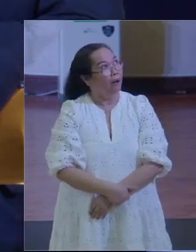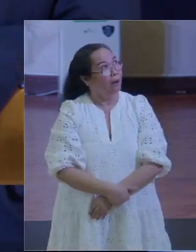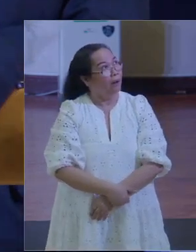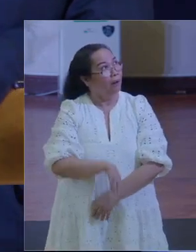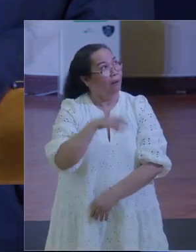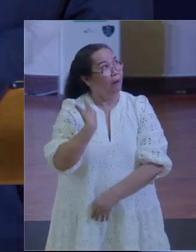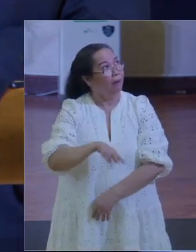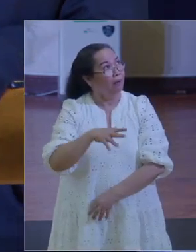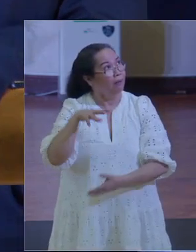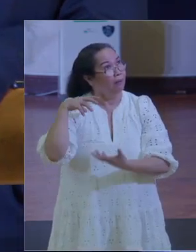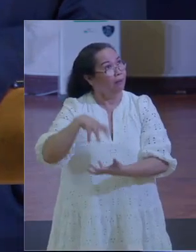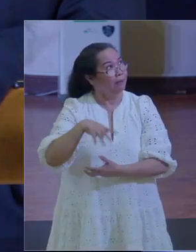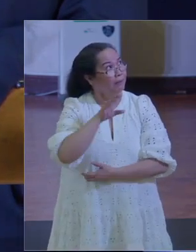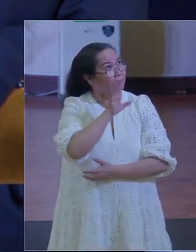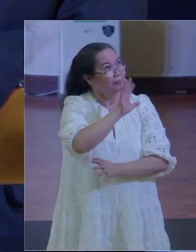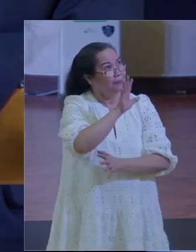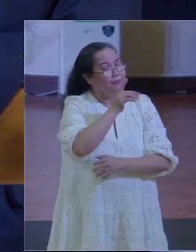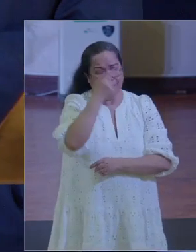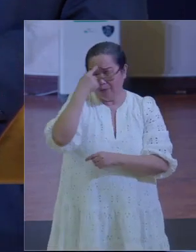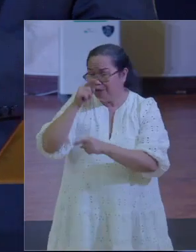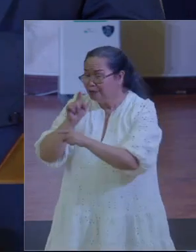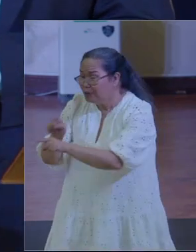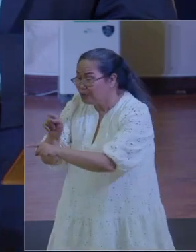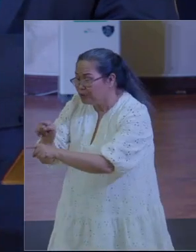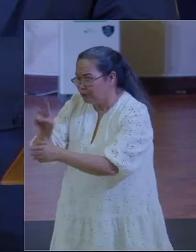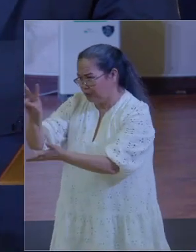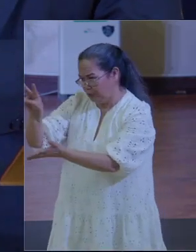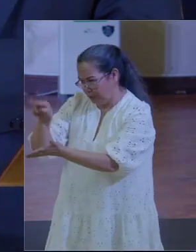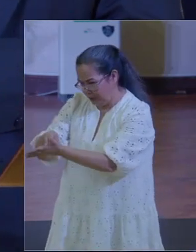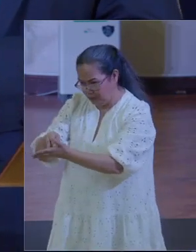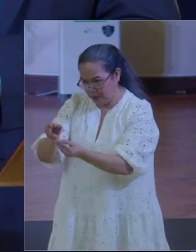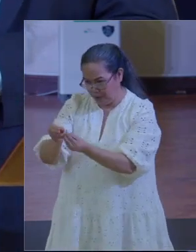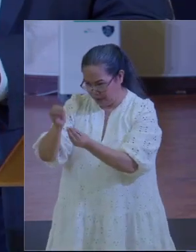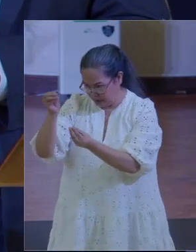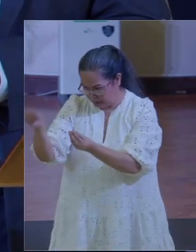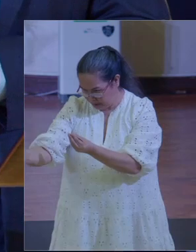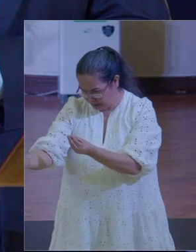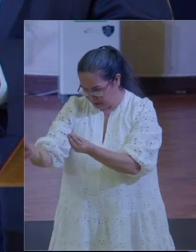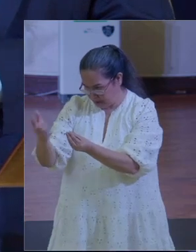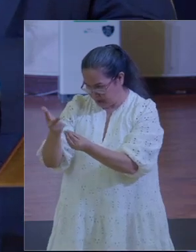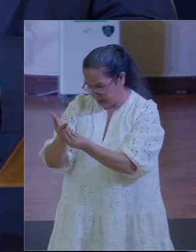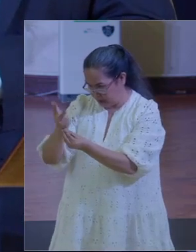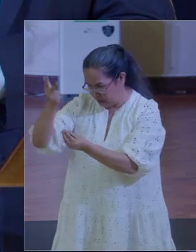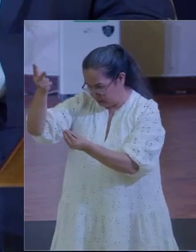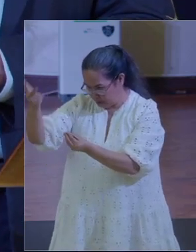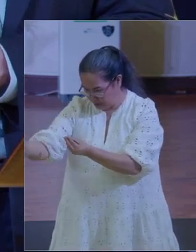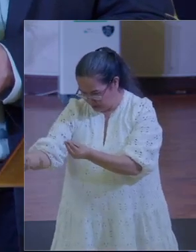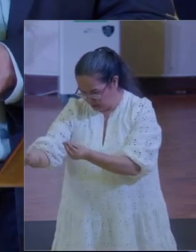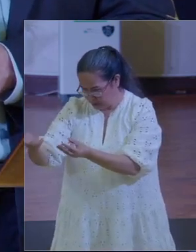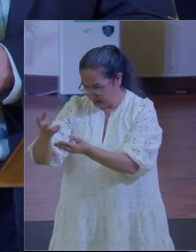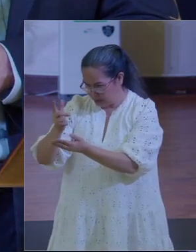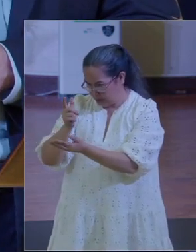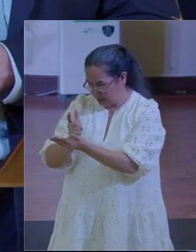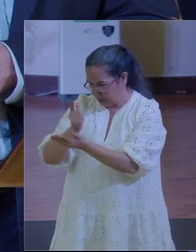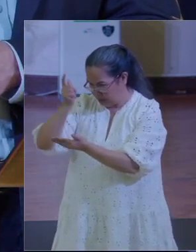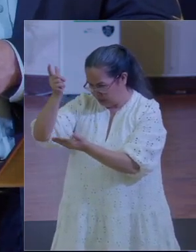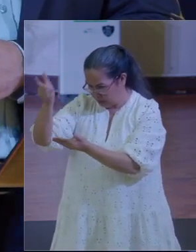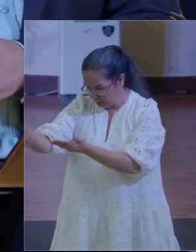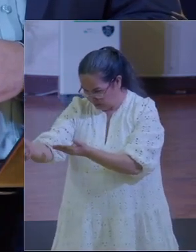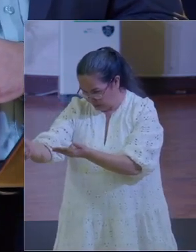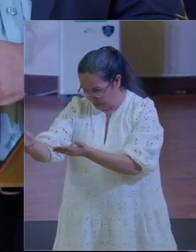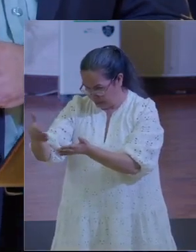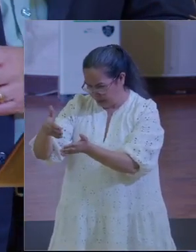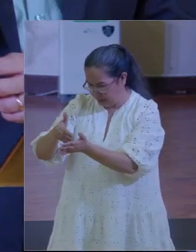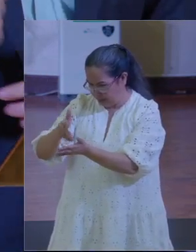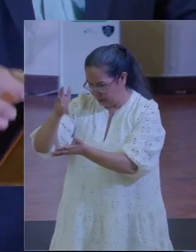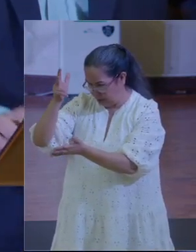bakit naman hindi? Hindi, sige po, para sa inyo po 2,000, 3,000, 20,